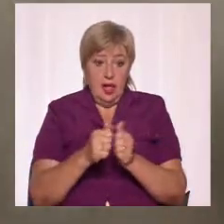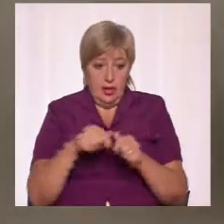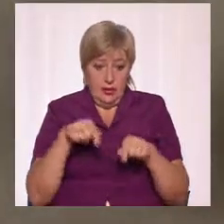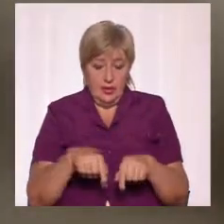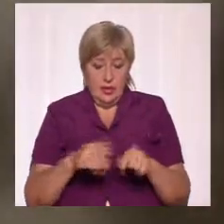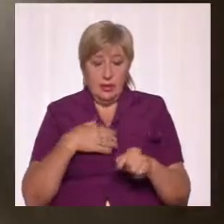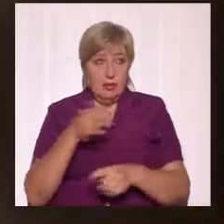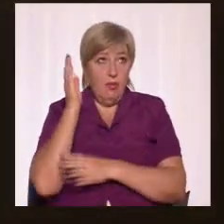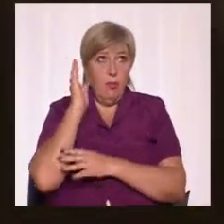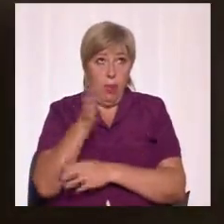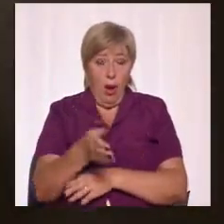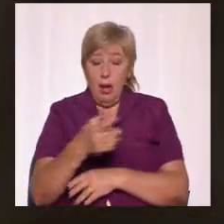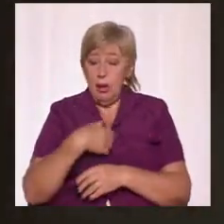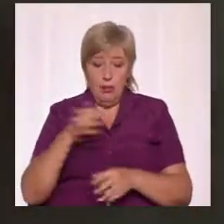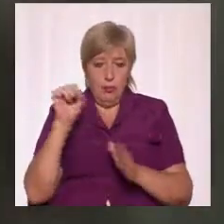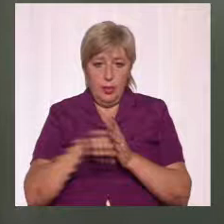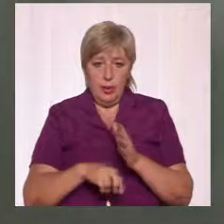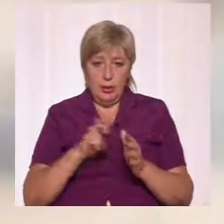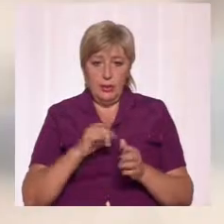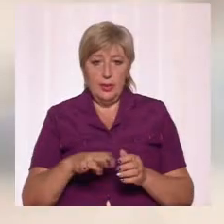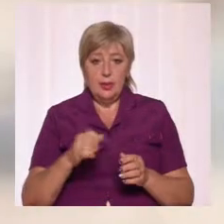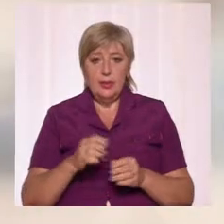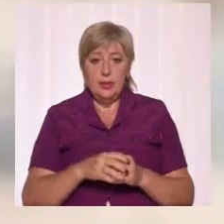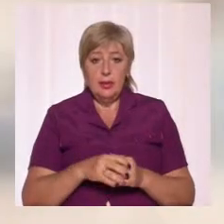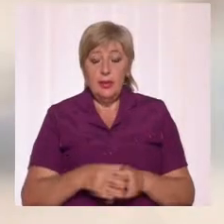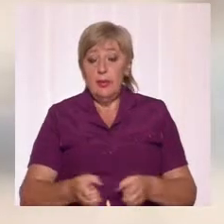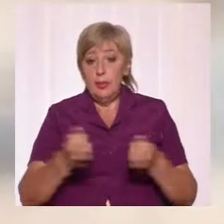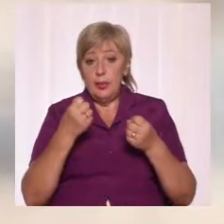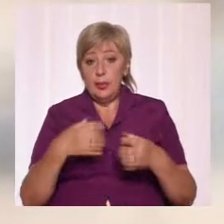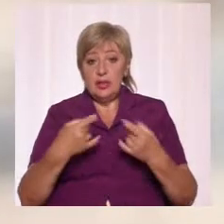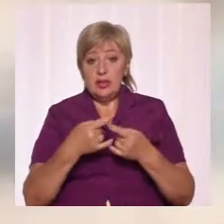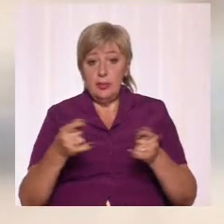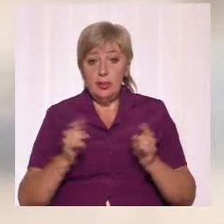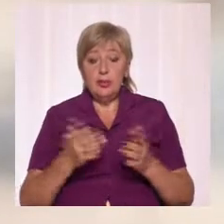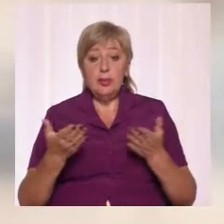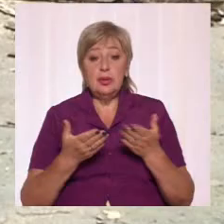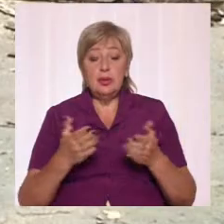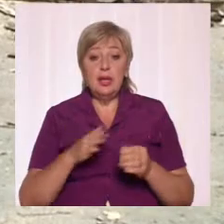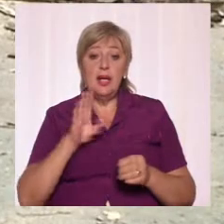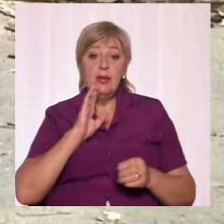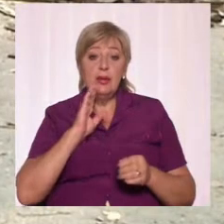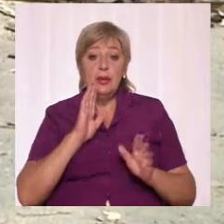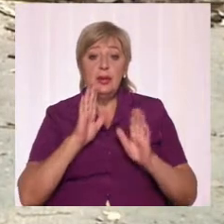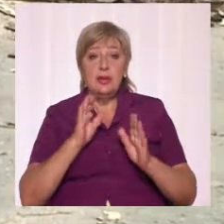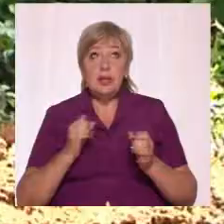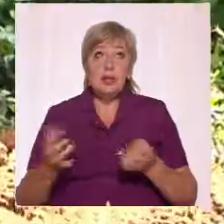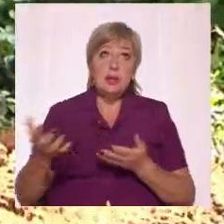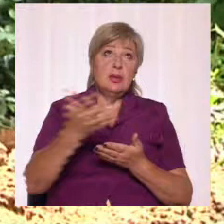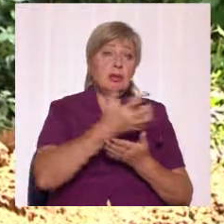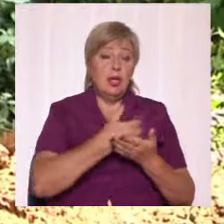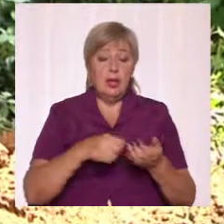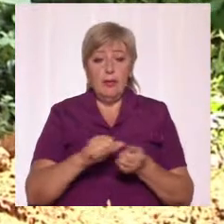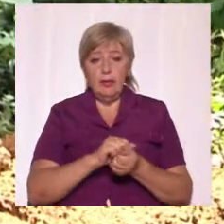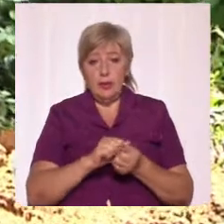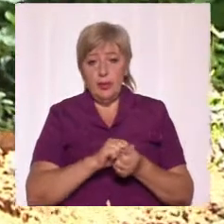Перші хвилини після падіння дерева. Стовбур тополів впав просто на балкон, де пані Лариса тільки зняла випрані речі.